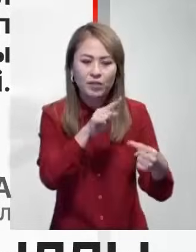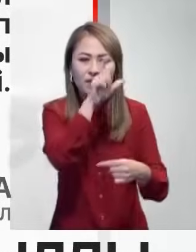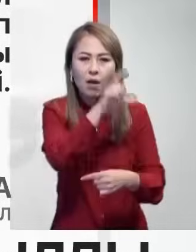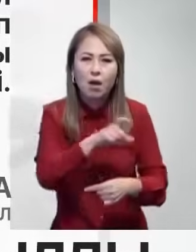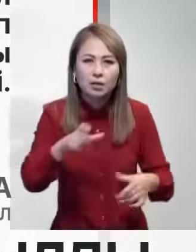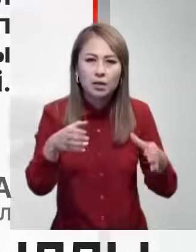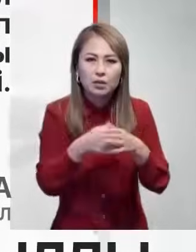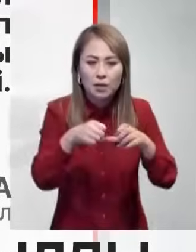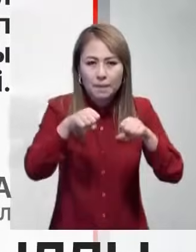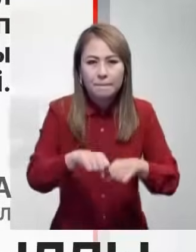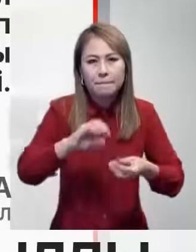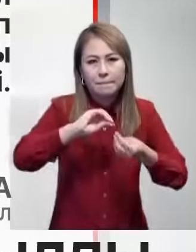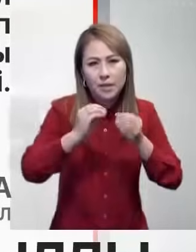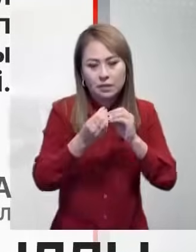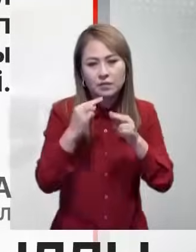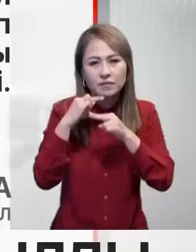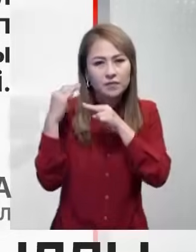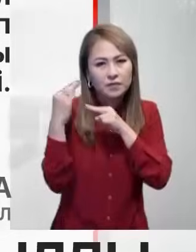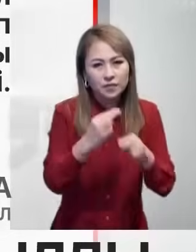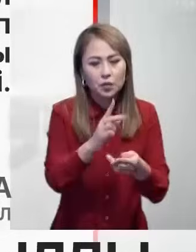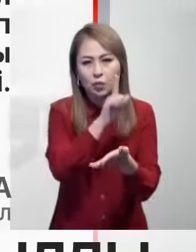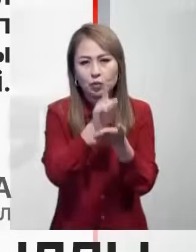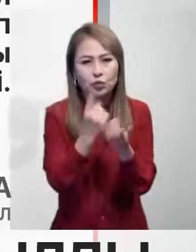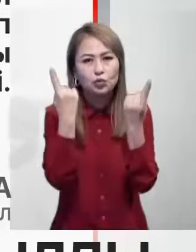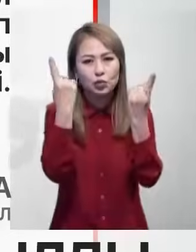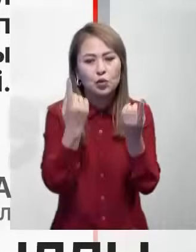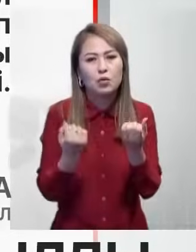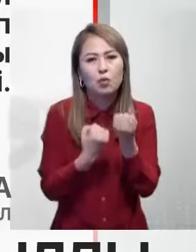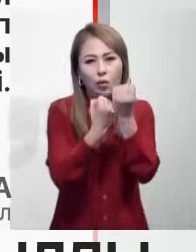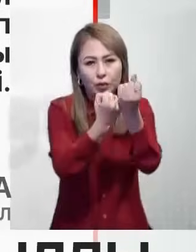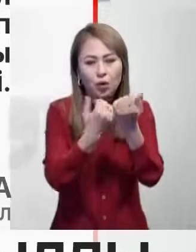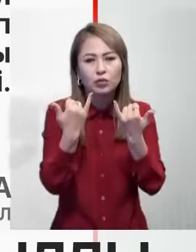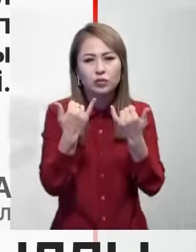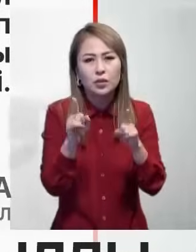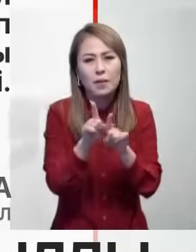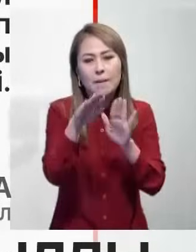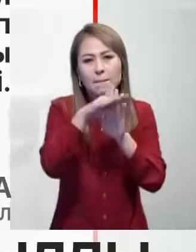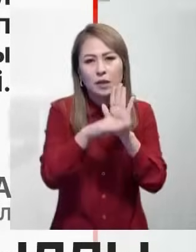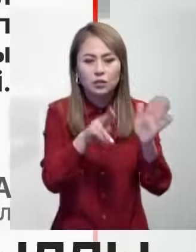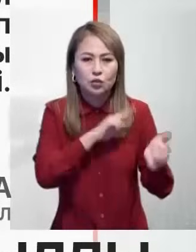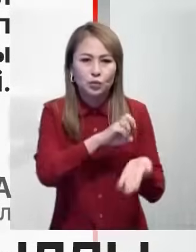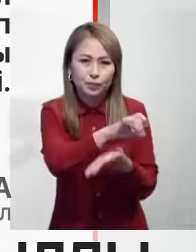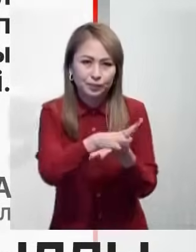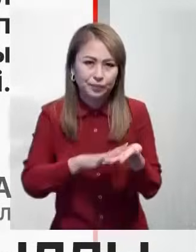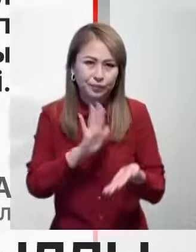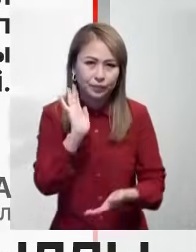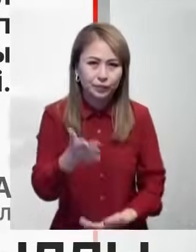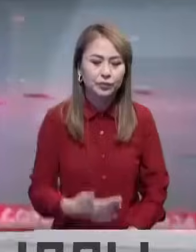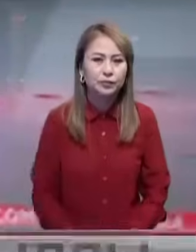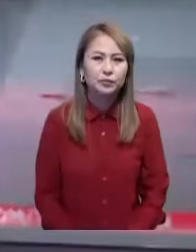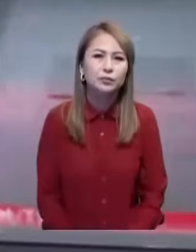құқықтарын қорғау мәселесіне айрықша көңіл бөлуі үлкен қолдау деп есептейміз. Бұл бағыттағы жұмыс жалғаса береді.